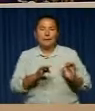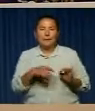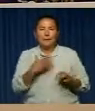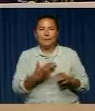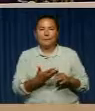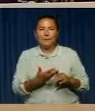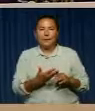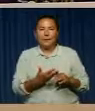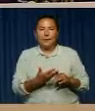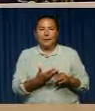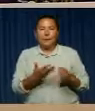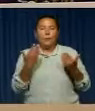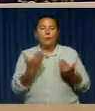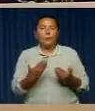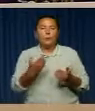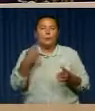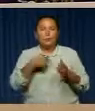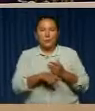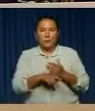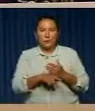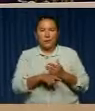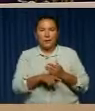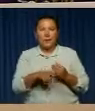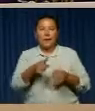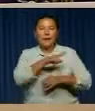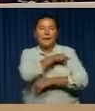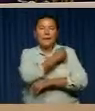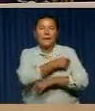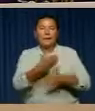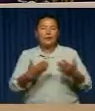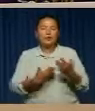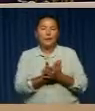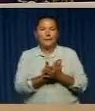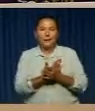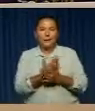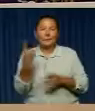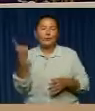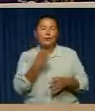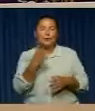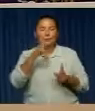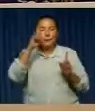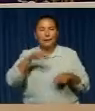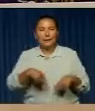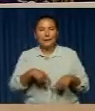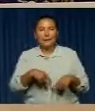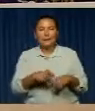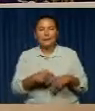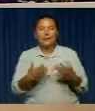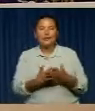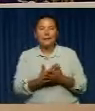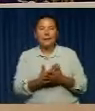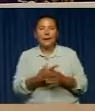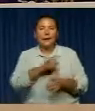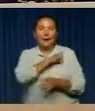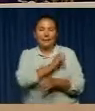әлсіздік болады. Оның үстіне даже жаңағы клиника жаңа бірінші белгілері болып атқанда да жаңағындай